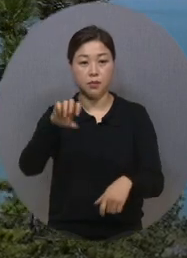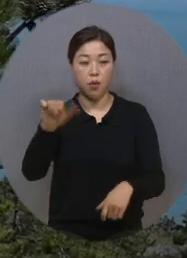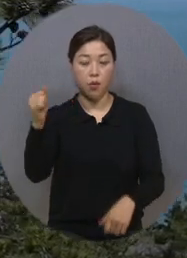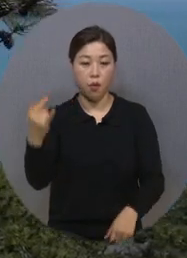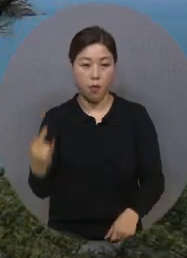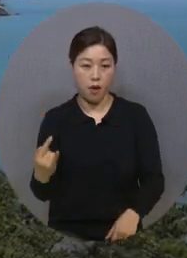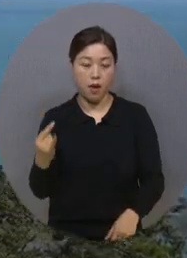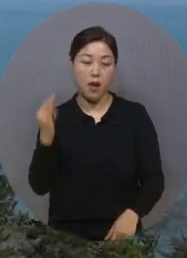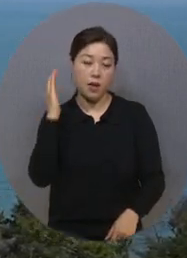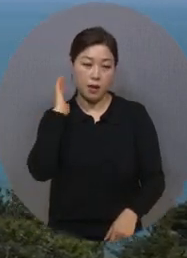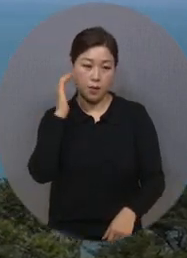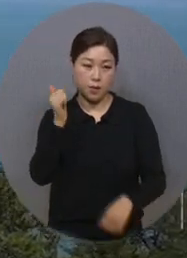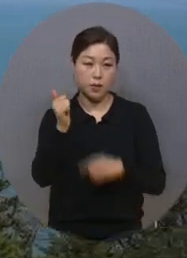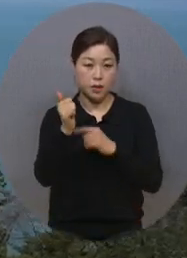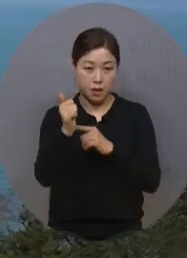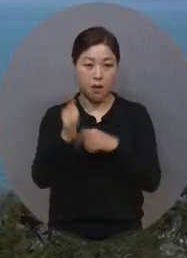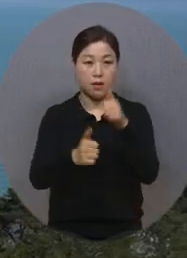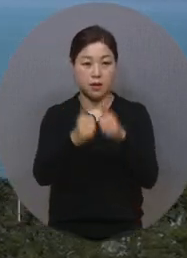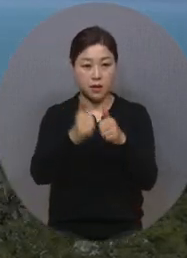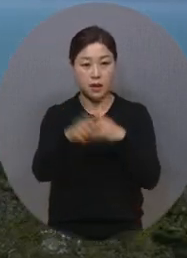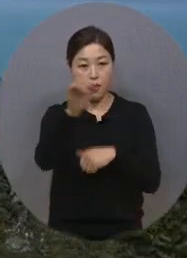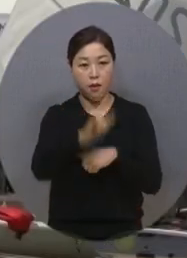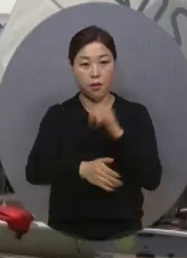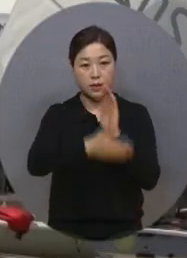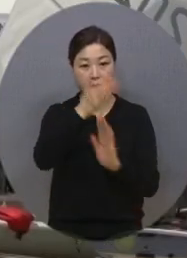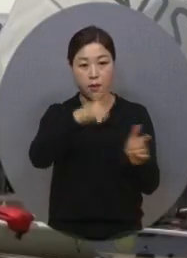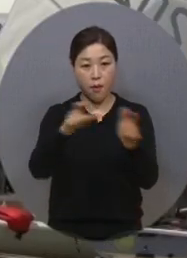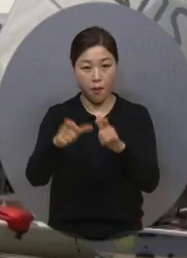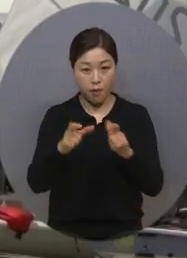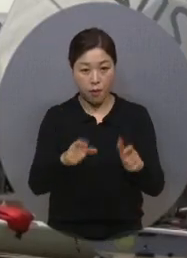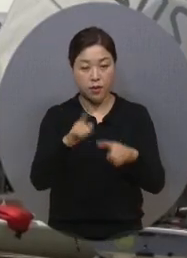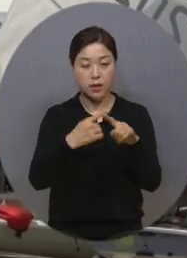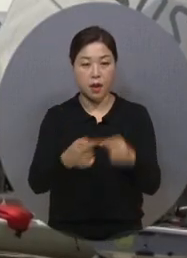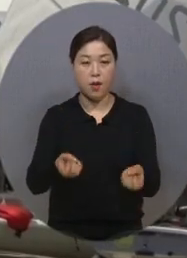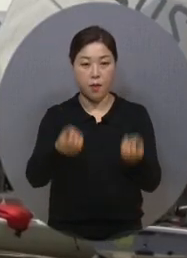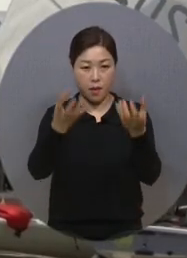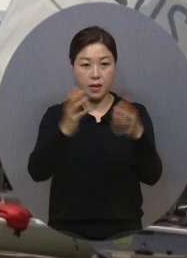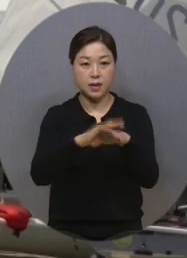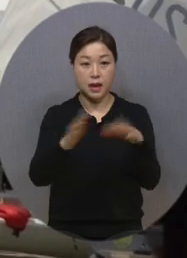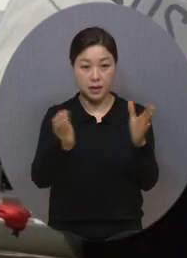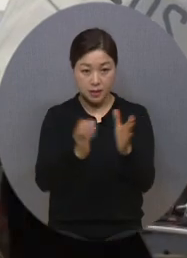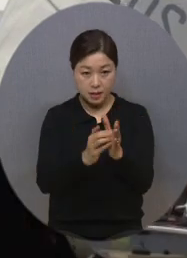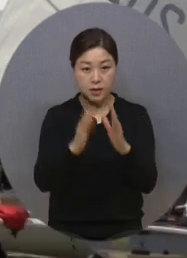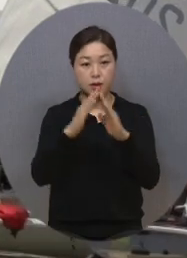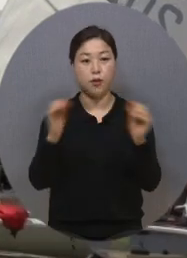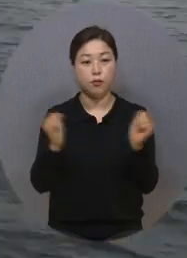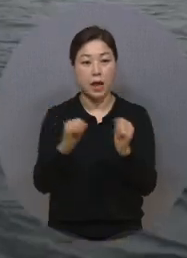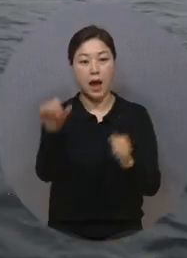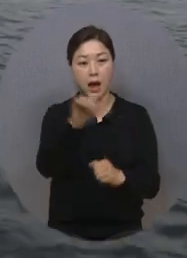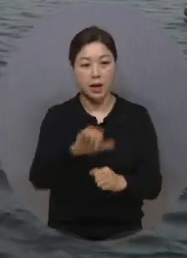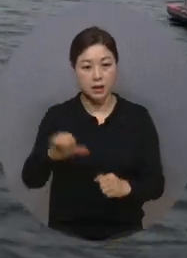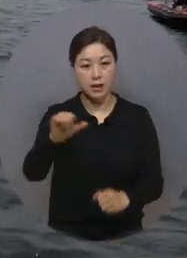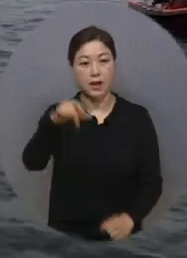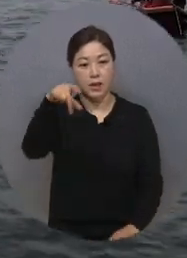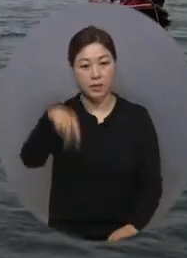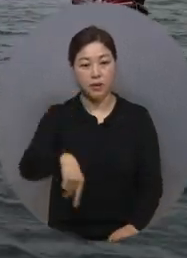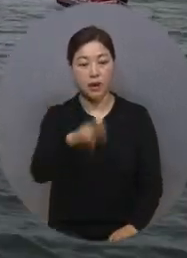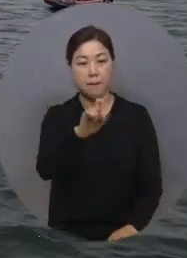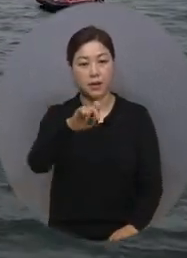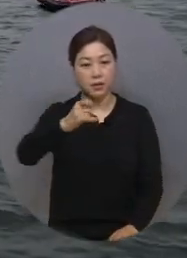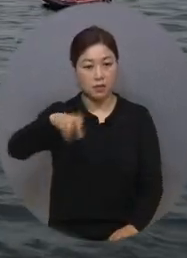전국 시도 대항 요트 대회가 성공적으로 마무리되면서 전라북도에서 이어서 펼쳐지는 아시아 태평양 마스터스